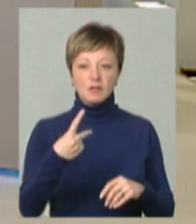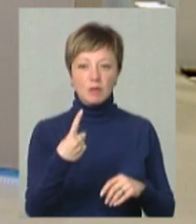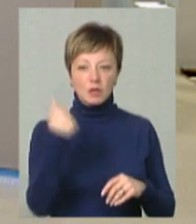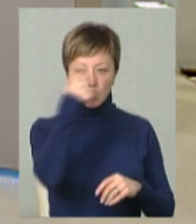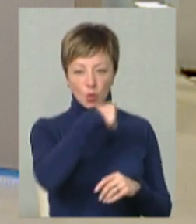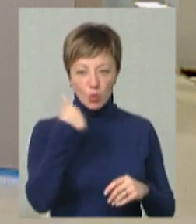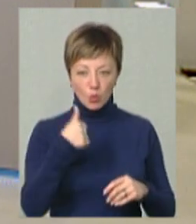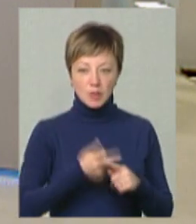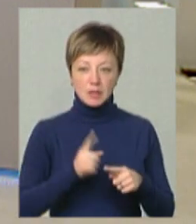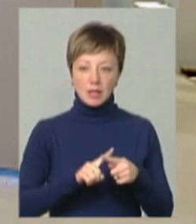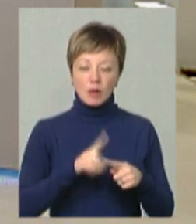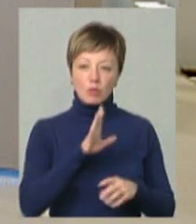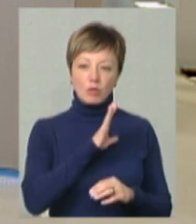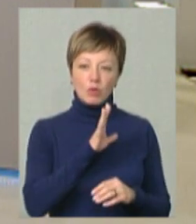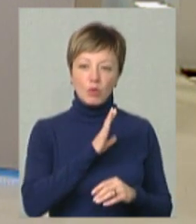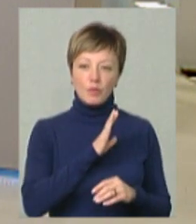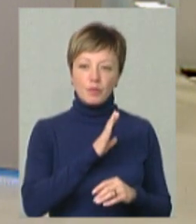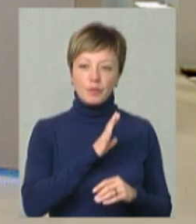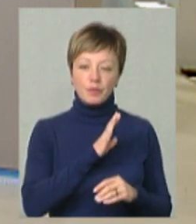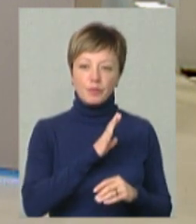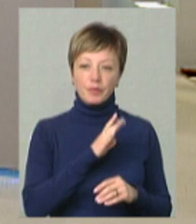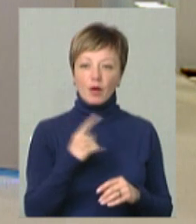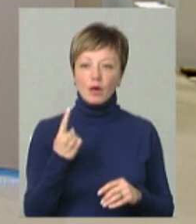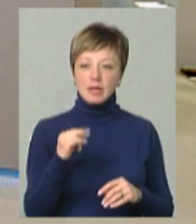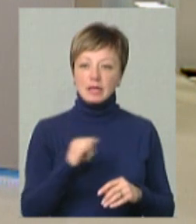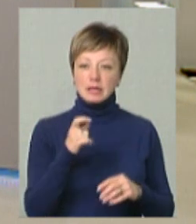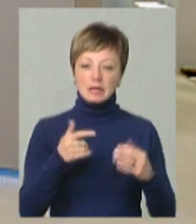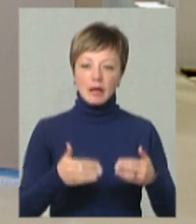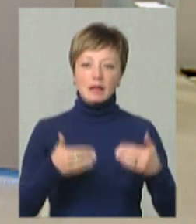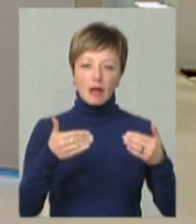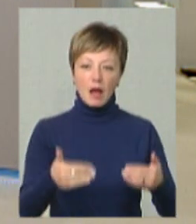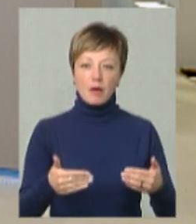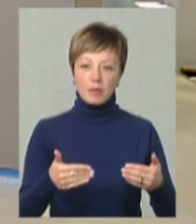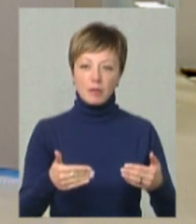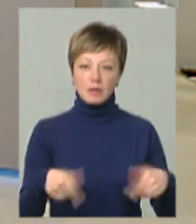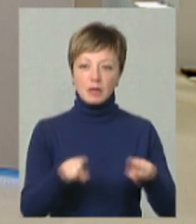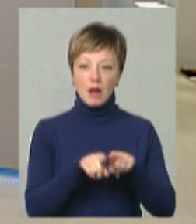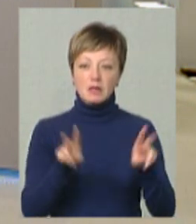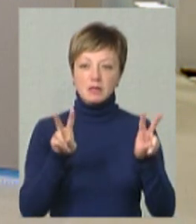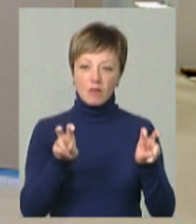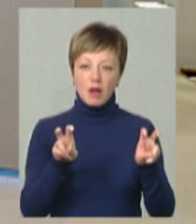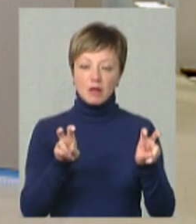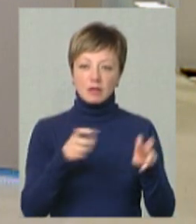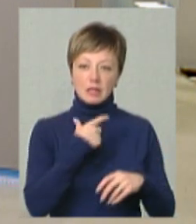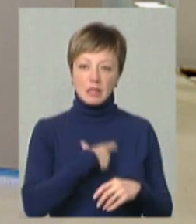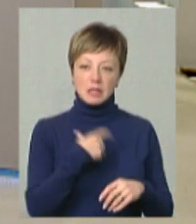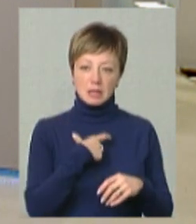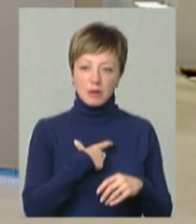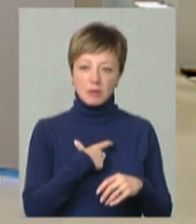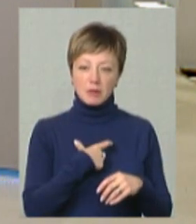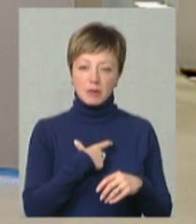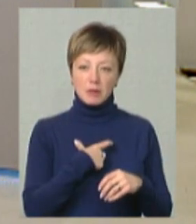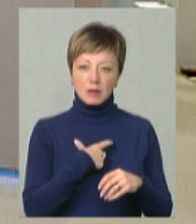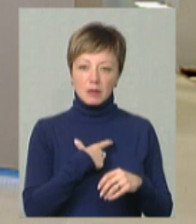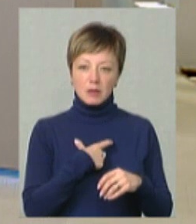року, це було один із етапів так званої, ми так для себе, члени